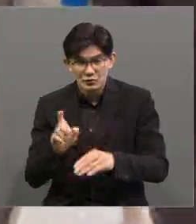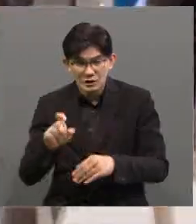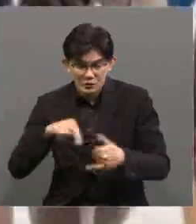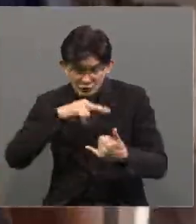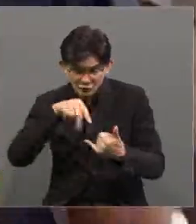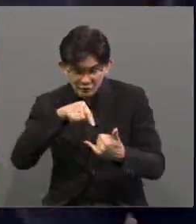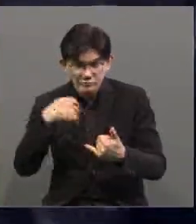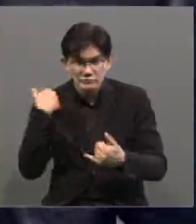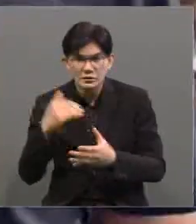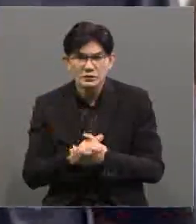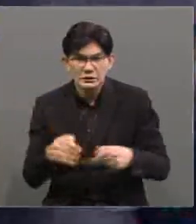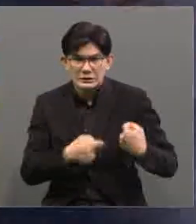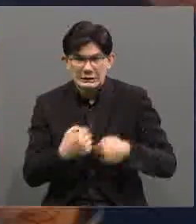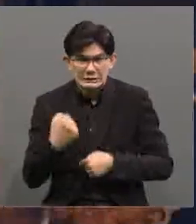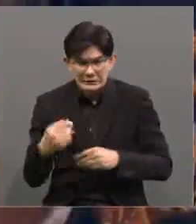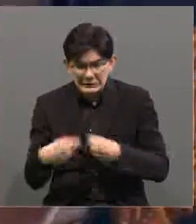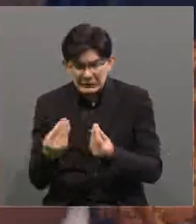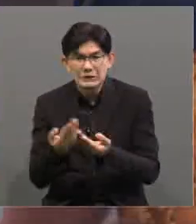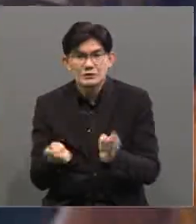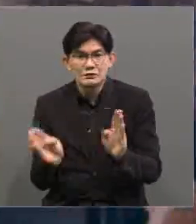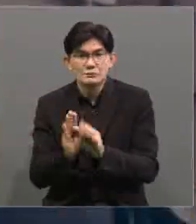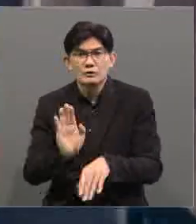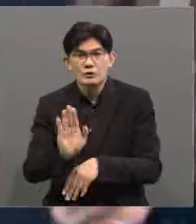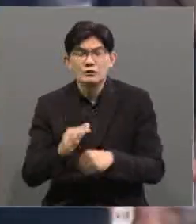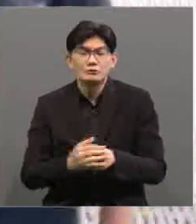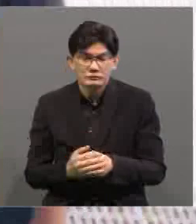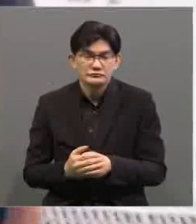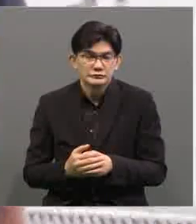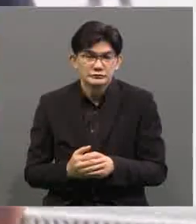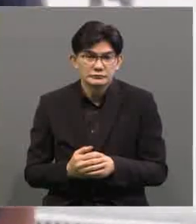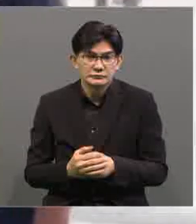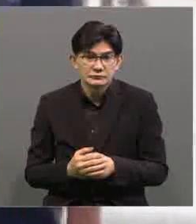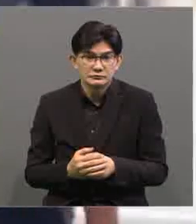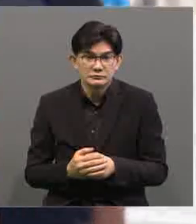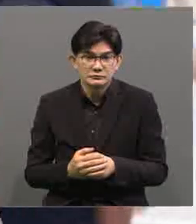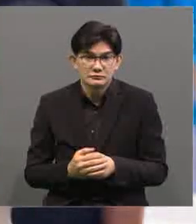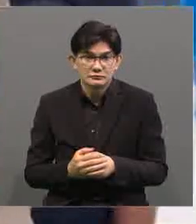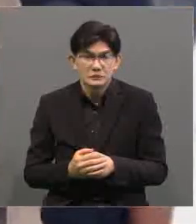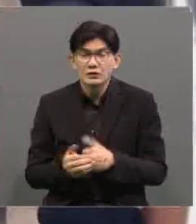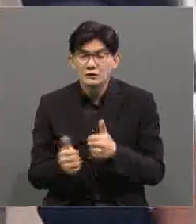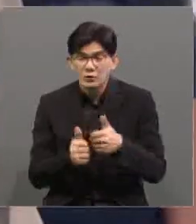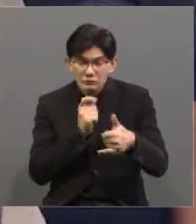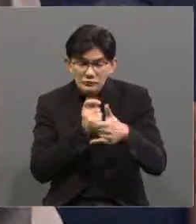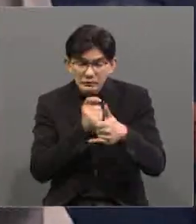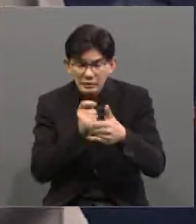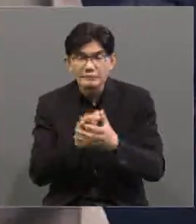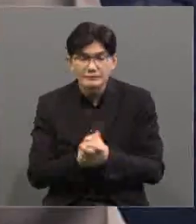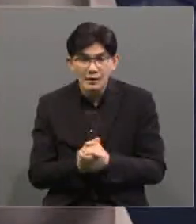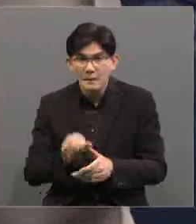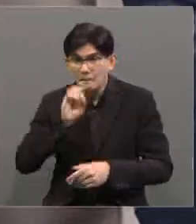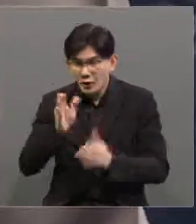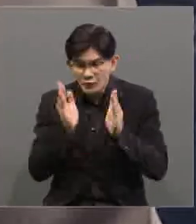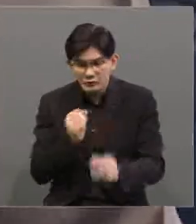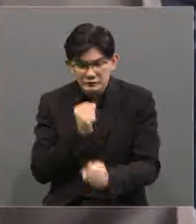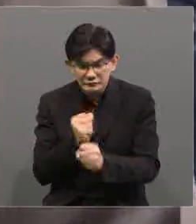กรแล้วก็ไปให้กำลังใจเนี่ยครอบครัวของท่านผู้เสียชีวิตหลังจากนั้นรองผบ.ตร.ให้สัมภาษณ์นะครับว่ากำชับเ